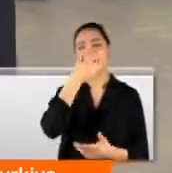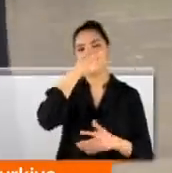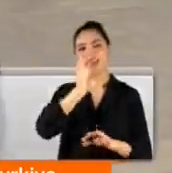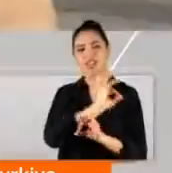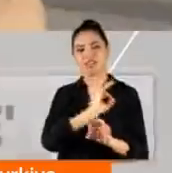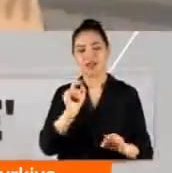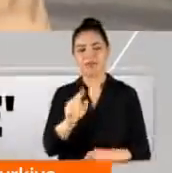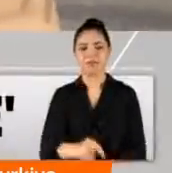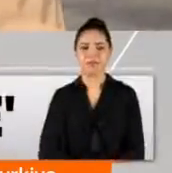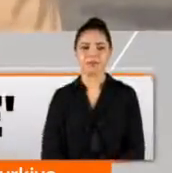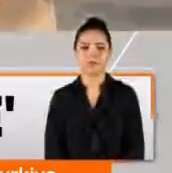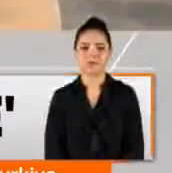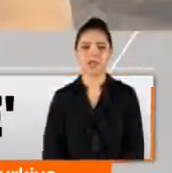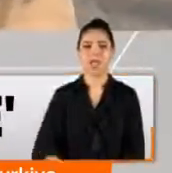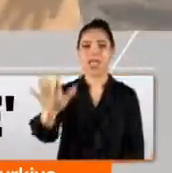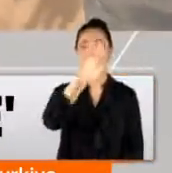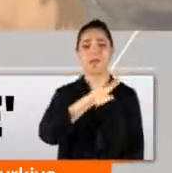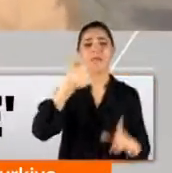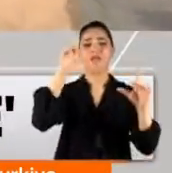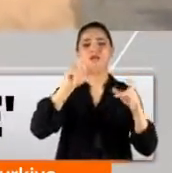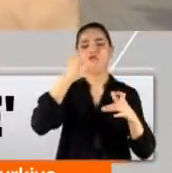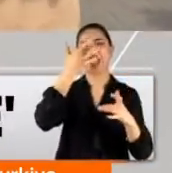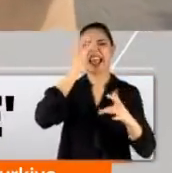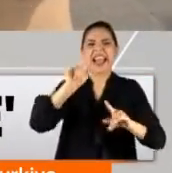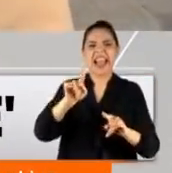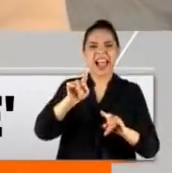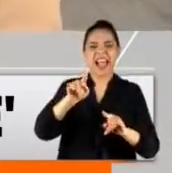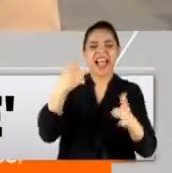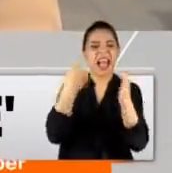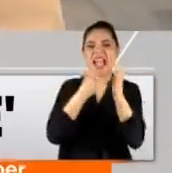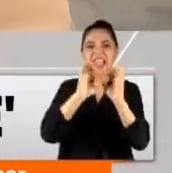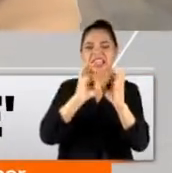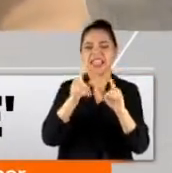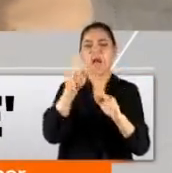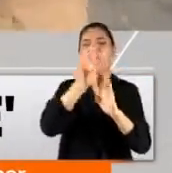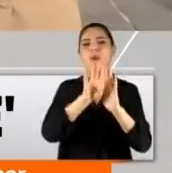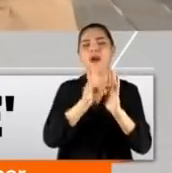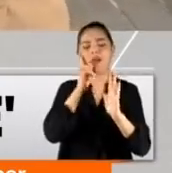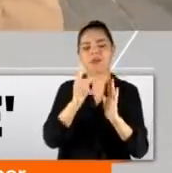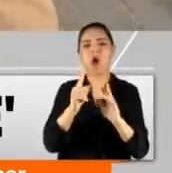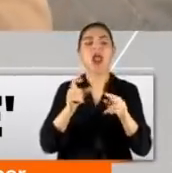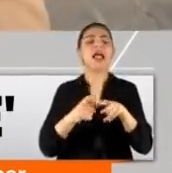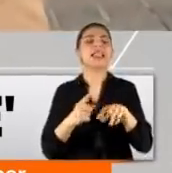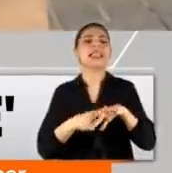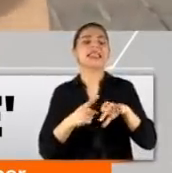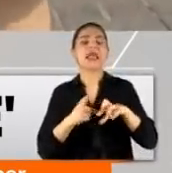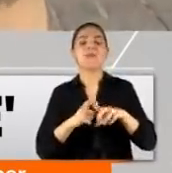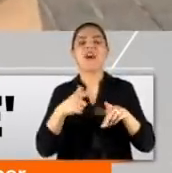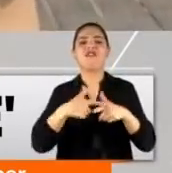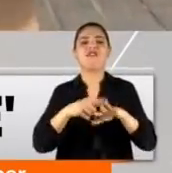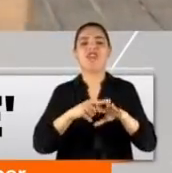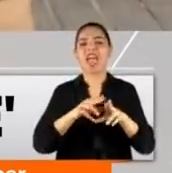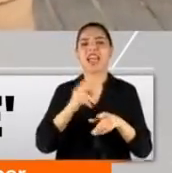Nasıl oldu bu? Bunların hepsi birer fotoğraf hilesi. İsmi ise deepfake. Fotoğrafınızı çekiyorsunuz ve o